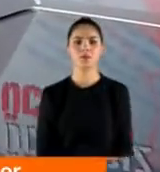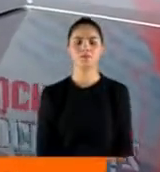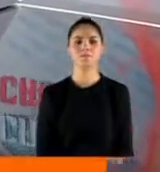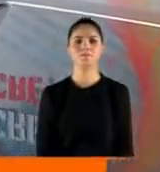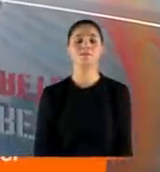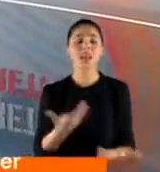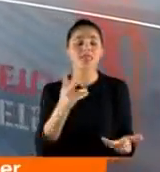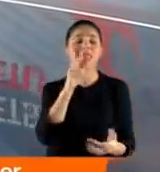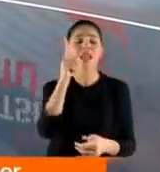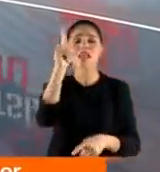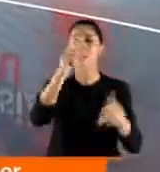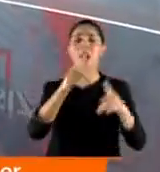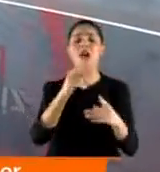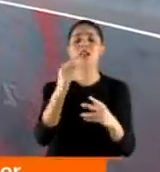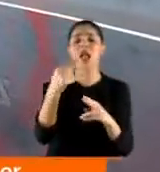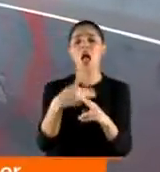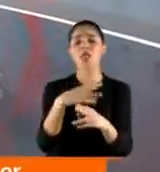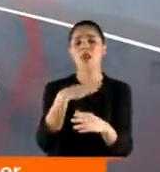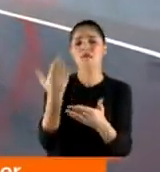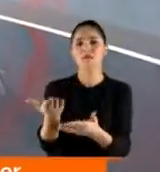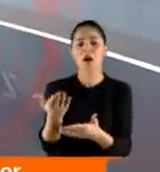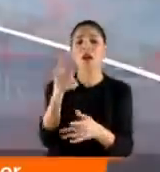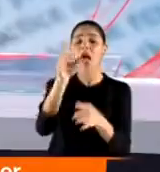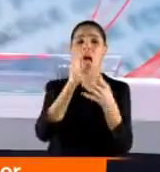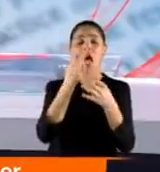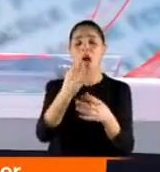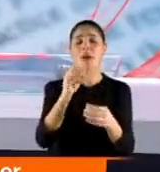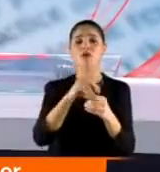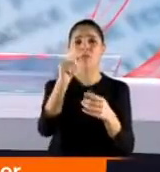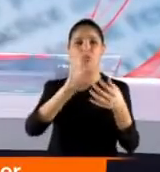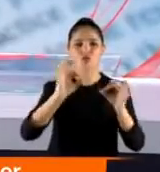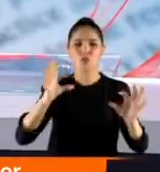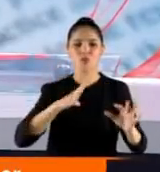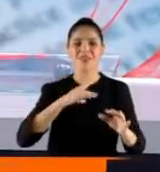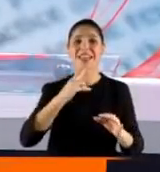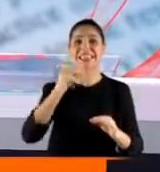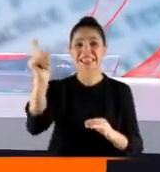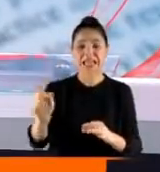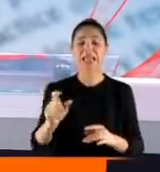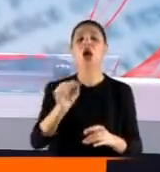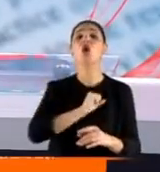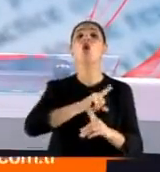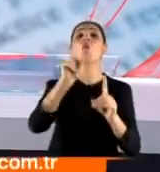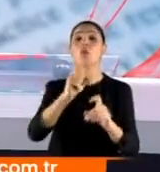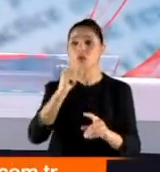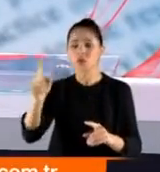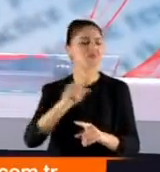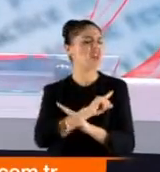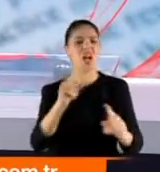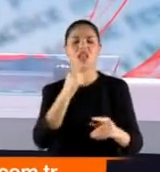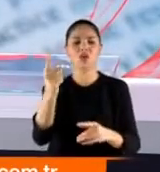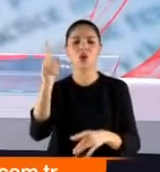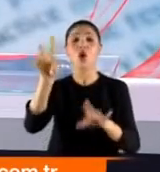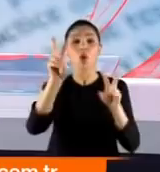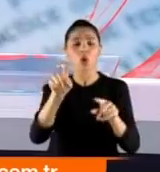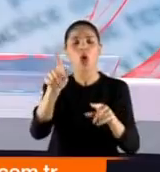Ve ne yazık ki birilerine örnek oluyorlar işte. Haberde bir cümle vardı, dikkat ettiniz mi bilmiyorum ama hanımefendi, korkmuyor musunuz koronadan? Hayır, aslında bütün